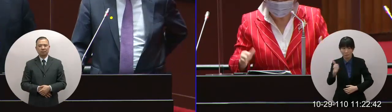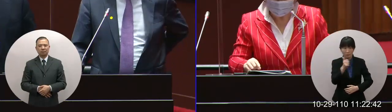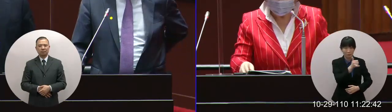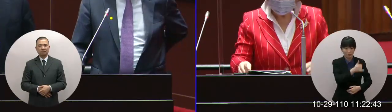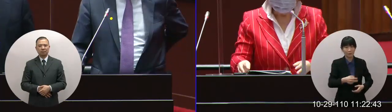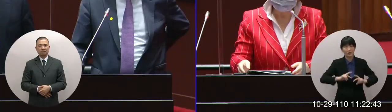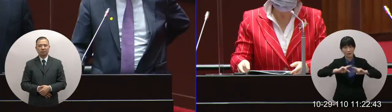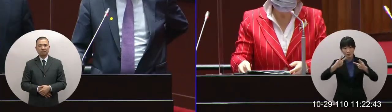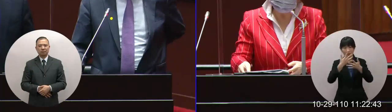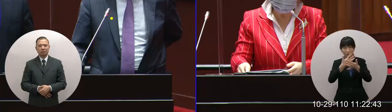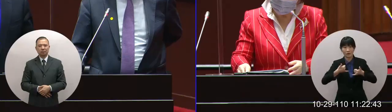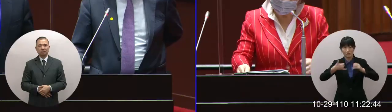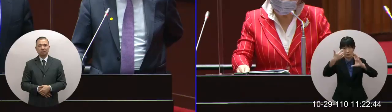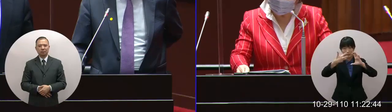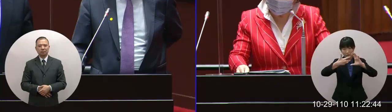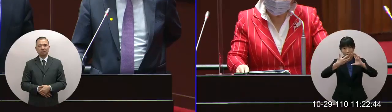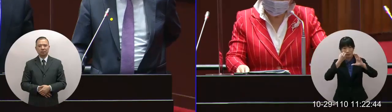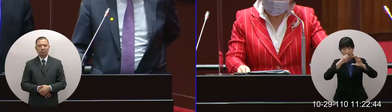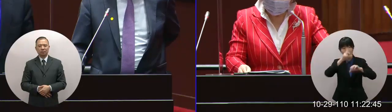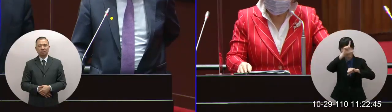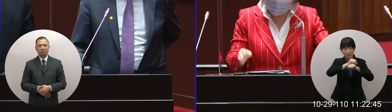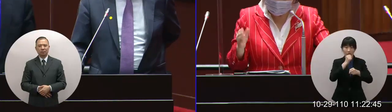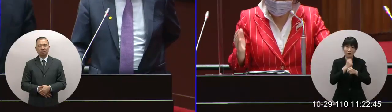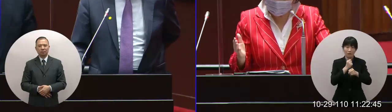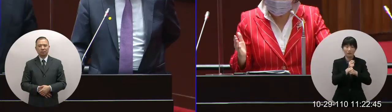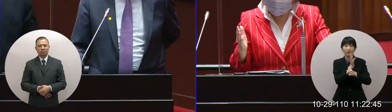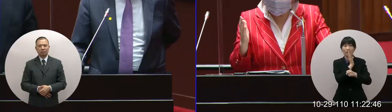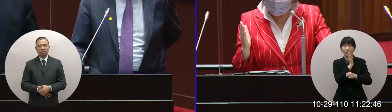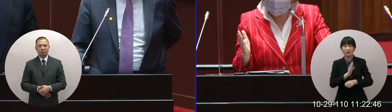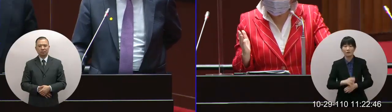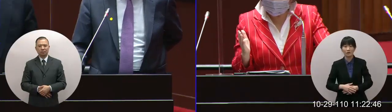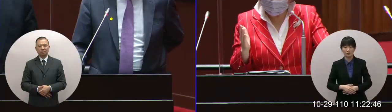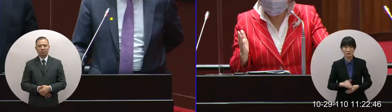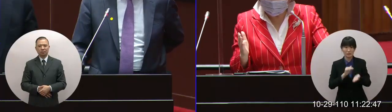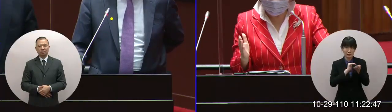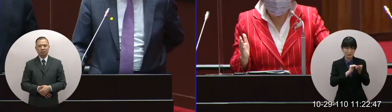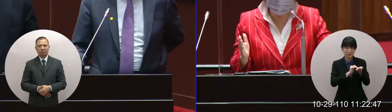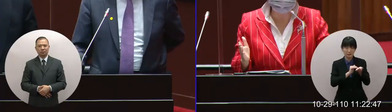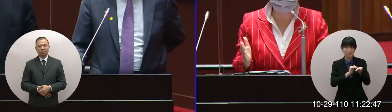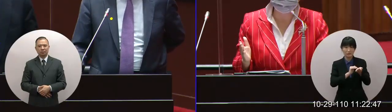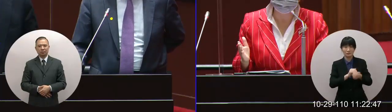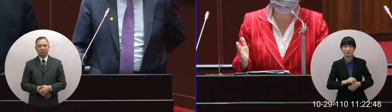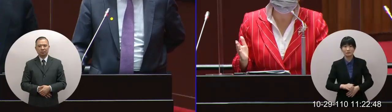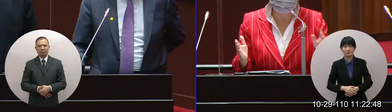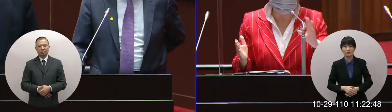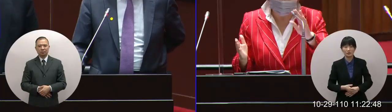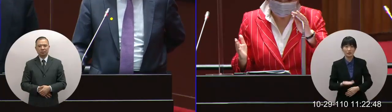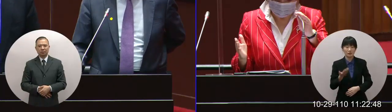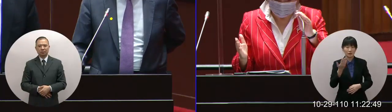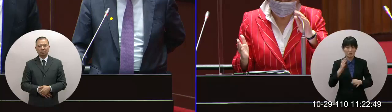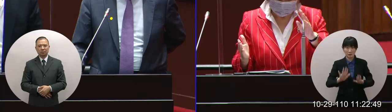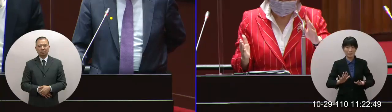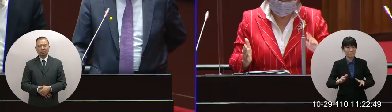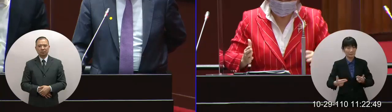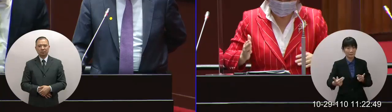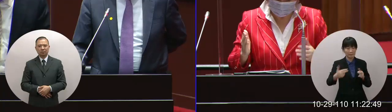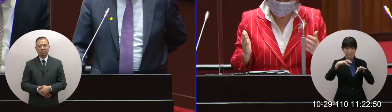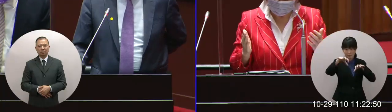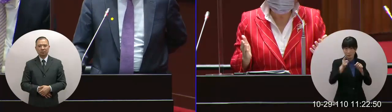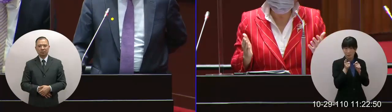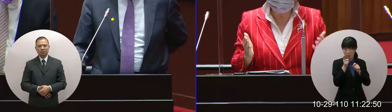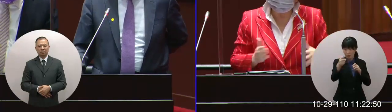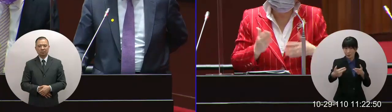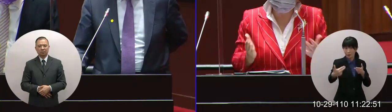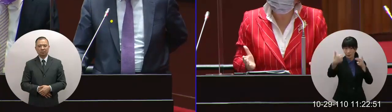为线上。在医疗产业中呢，医疗业中呢，疫情前尚在萌芽的远距医疗，现